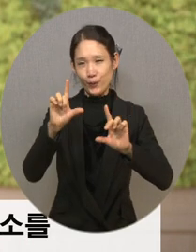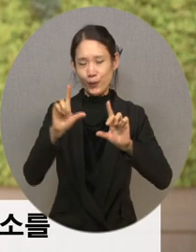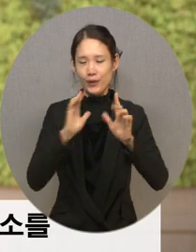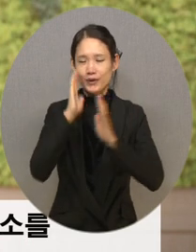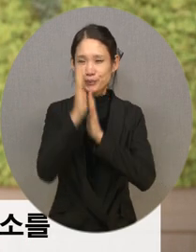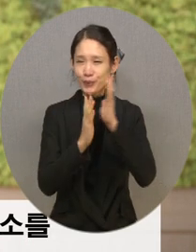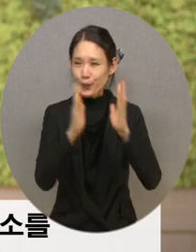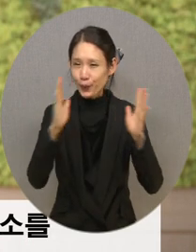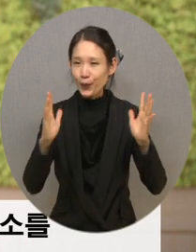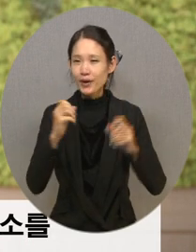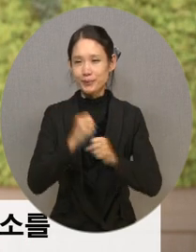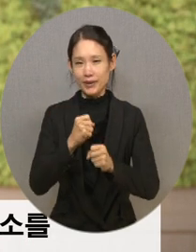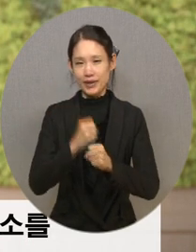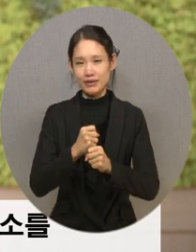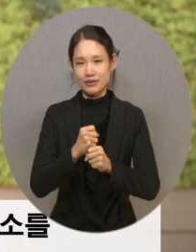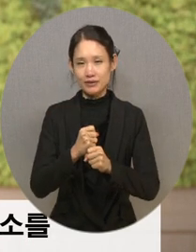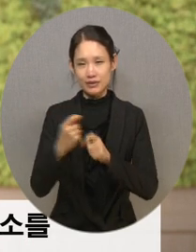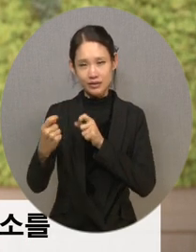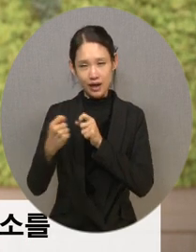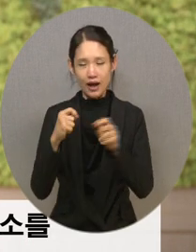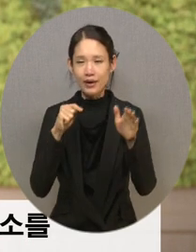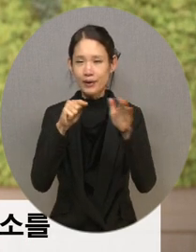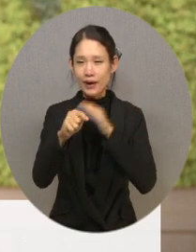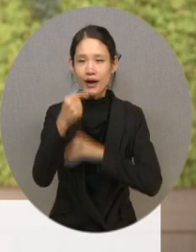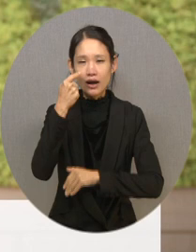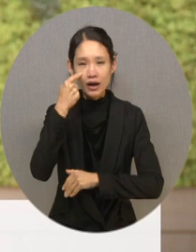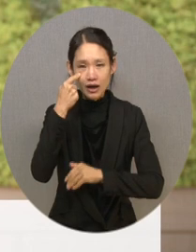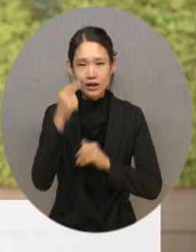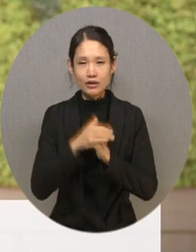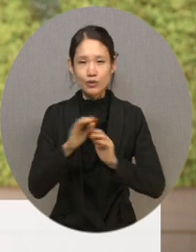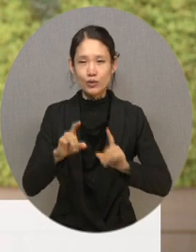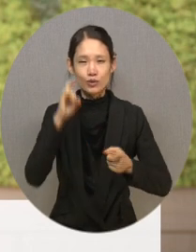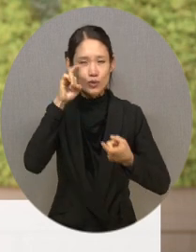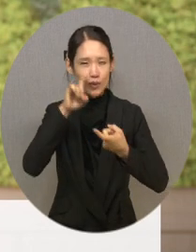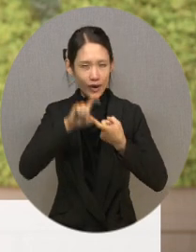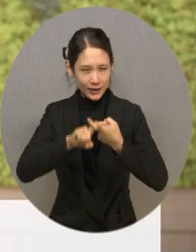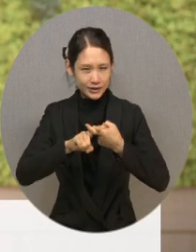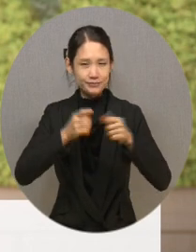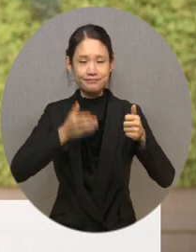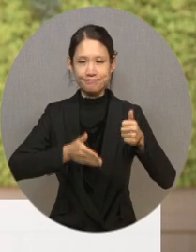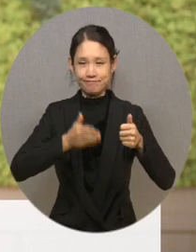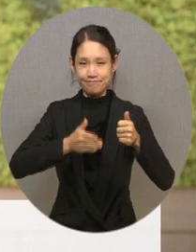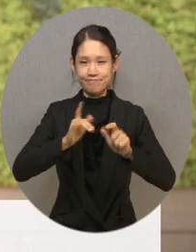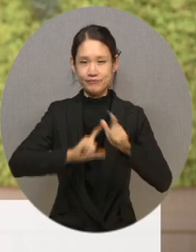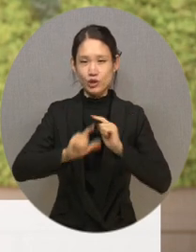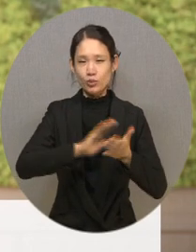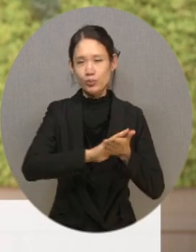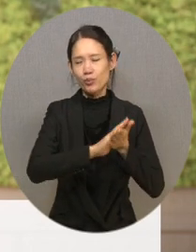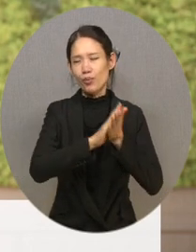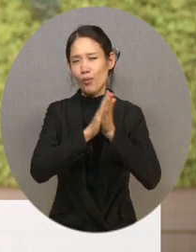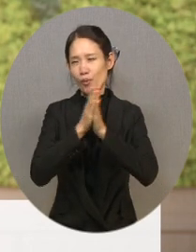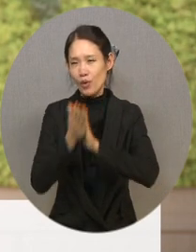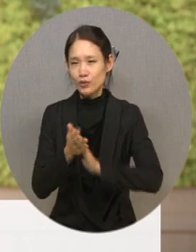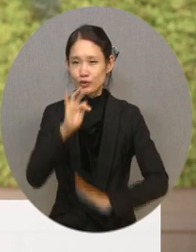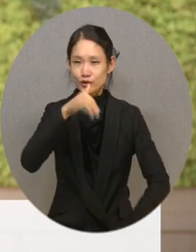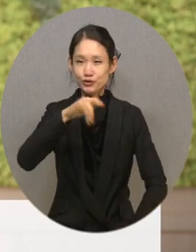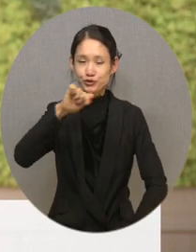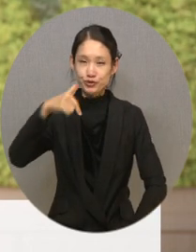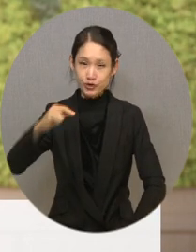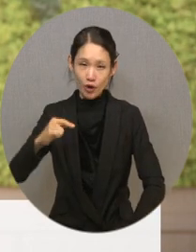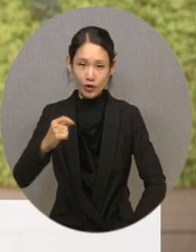정원으로 여러분들 옆에 다가서려고 하고 있습니다. 올해도 관심 많이 가져주시고 더 변화되는 순천,